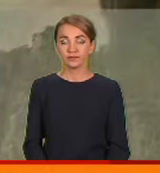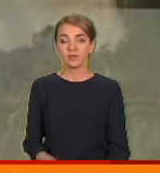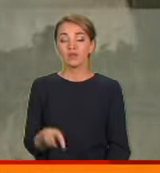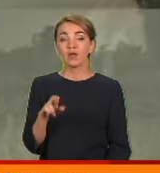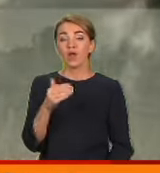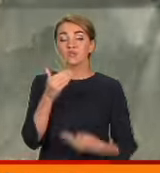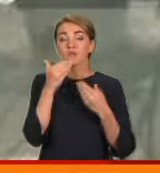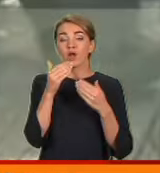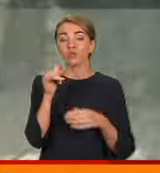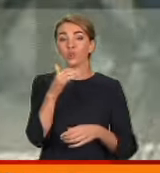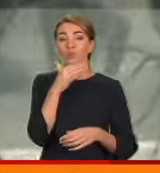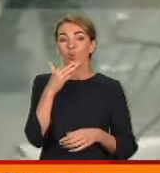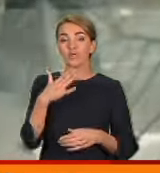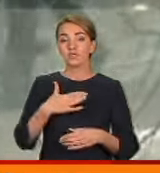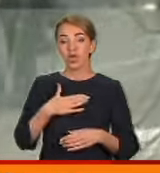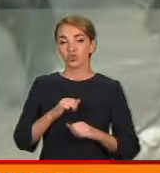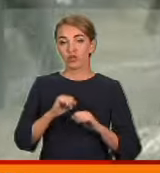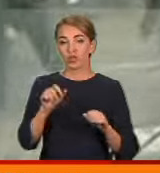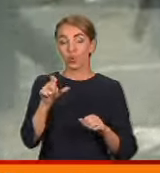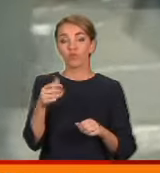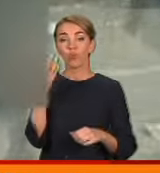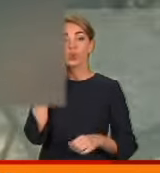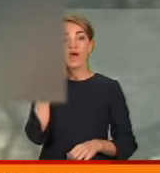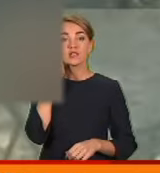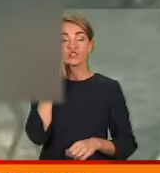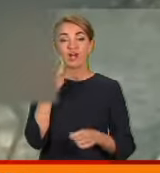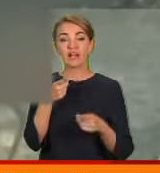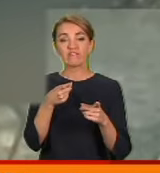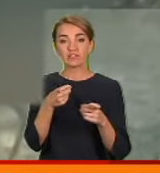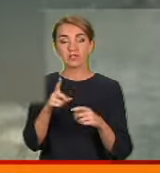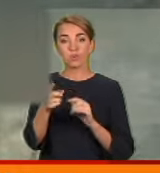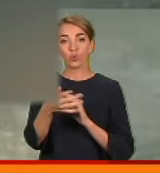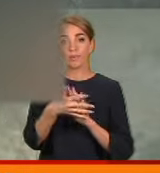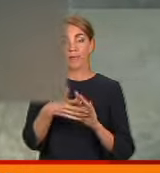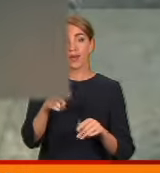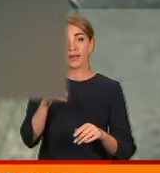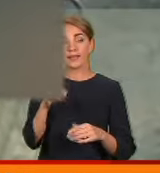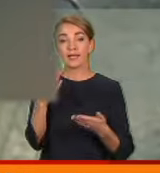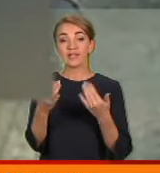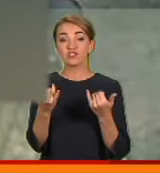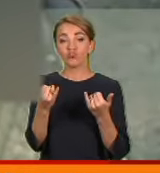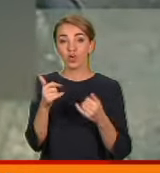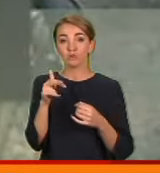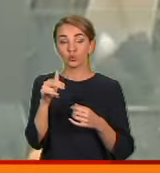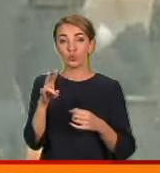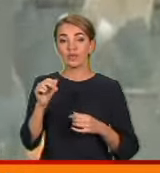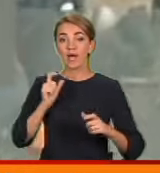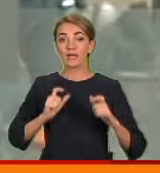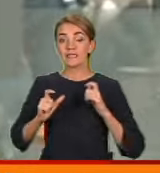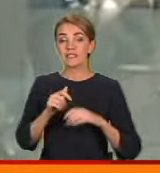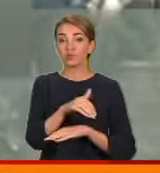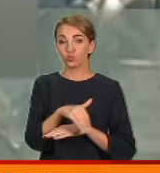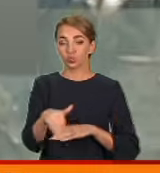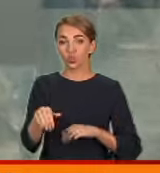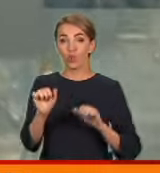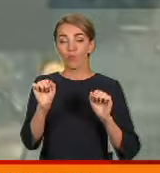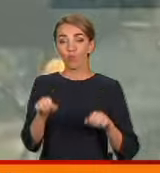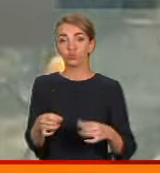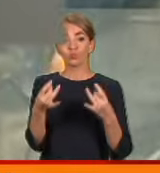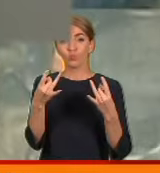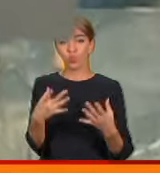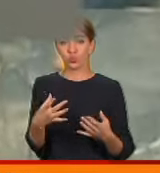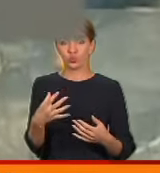Спрашивала у многих из наших героев, когда слышали выстрелы, понимали ли они, что вот если они сейчас пойдут на институтскую, они могут попросту